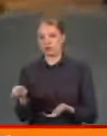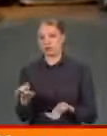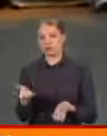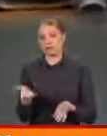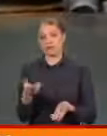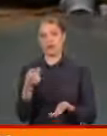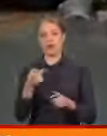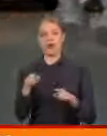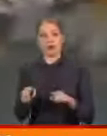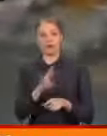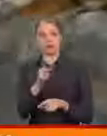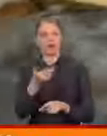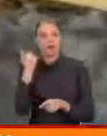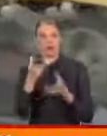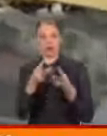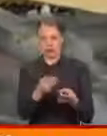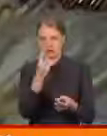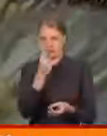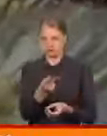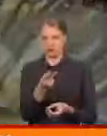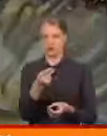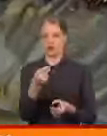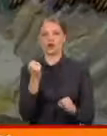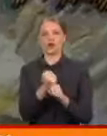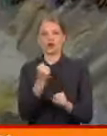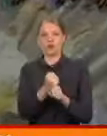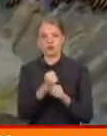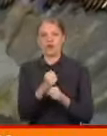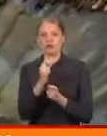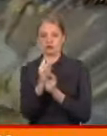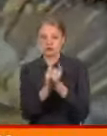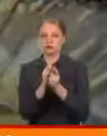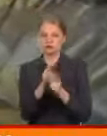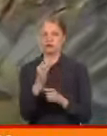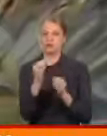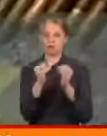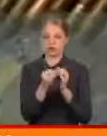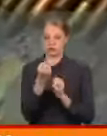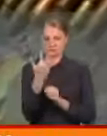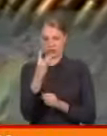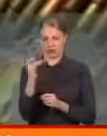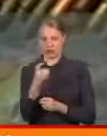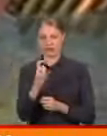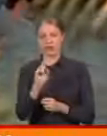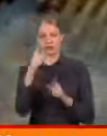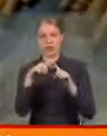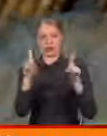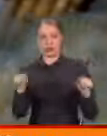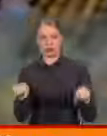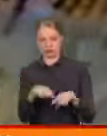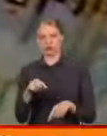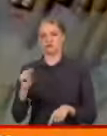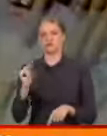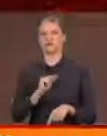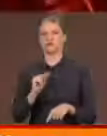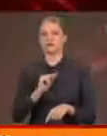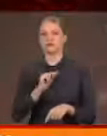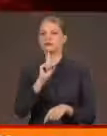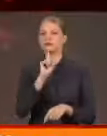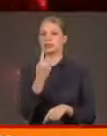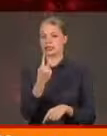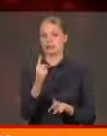от легше було б приклеїти, смотри, отак. Роботи переписували по 10-15 разів. Над першою картиною серії працювали